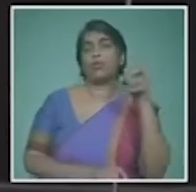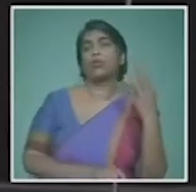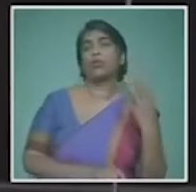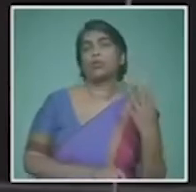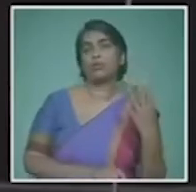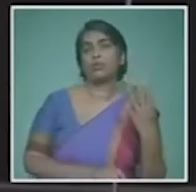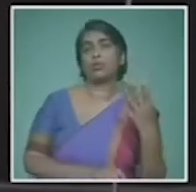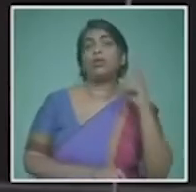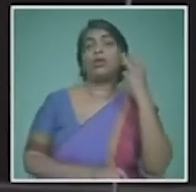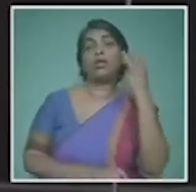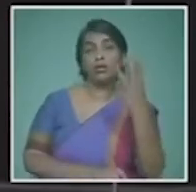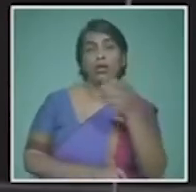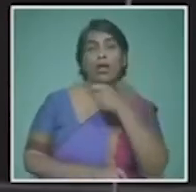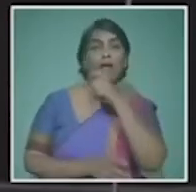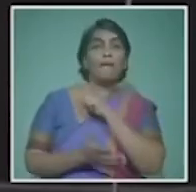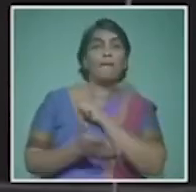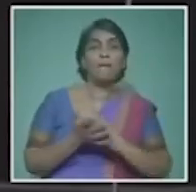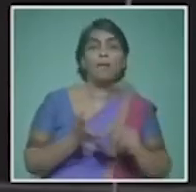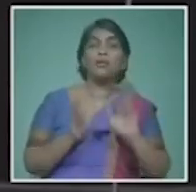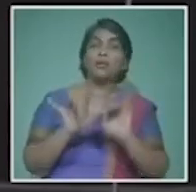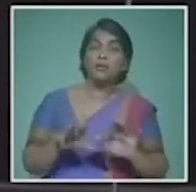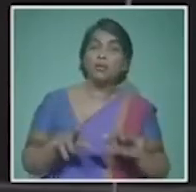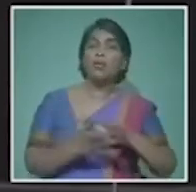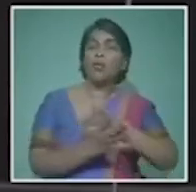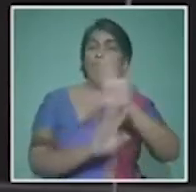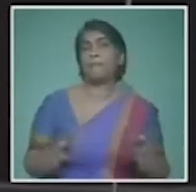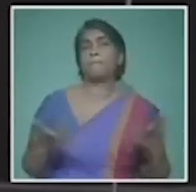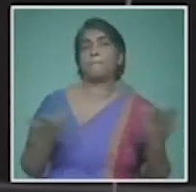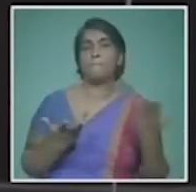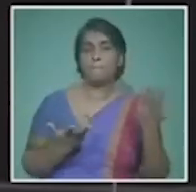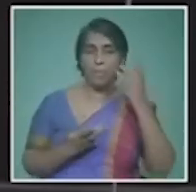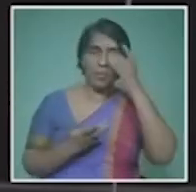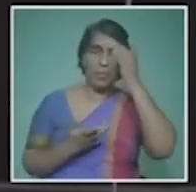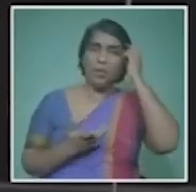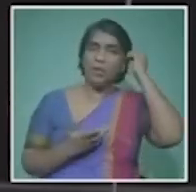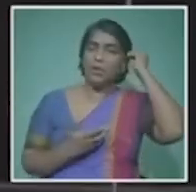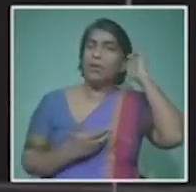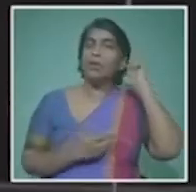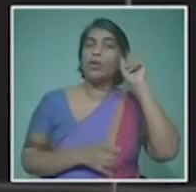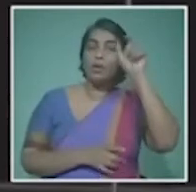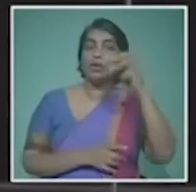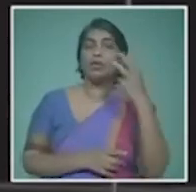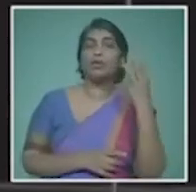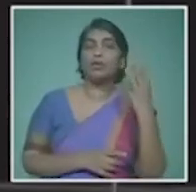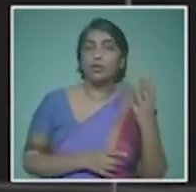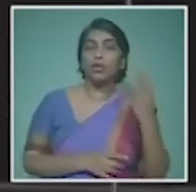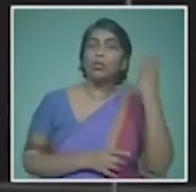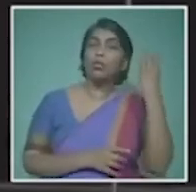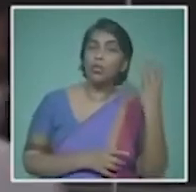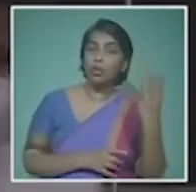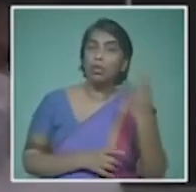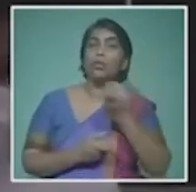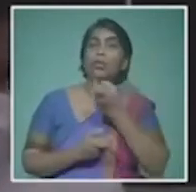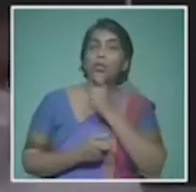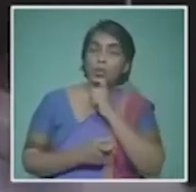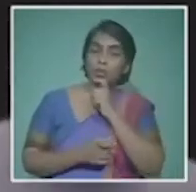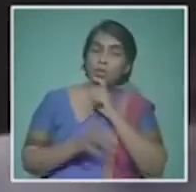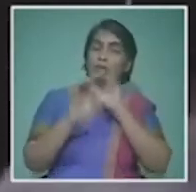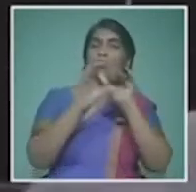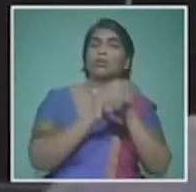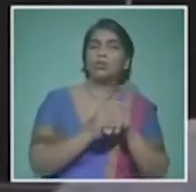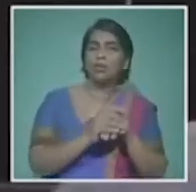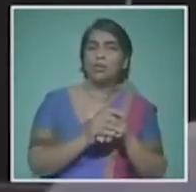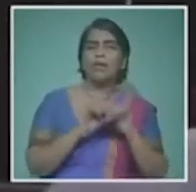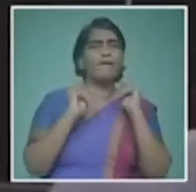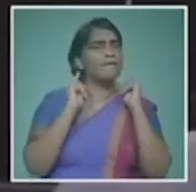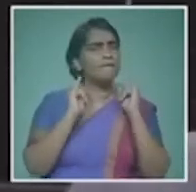දෙනයිලු ඒ 3 දෙනා පෙන්ෂන් යනකල් ටයිප් කරත් මේ තිරේව ටයිප් කරගන්න බෑ ඒගොල්ලෝ 3 දෙනෙක් දාලා ඒ 3 දෙනා නඩුවලටත් යන්න ඉතින් ඒක